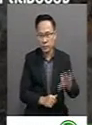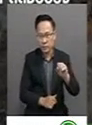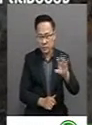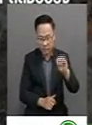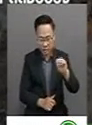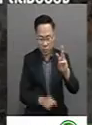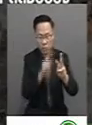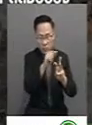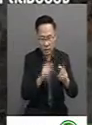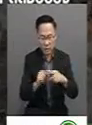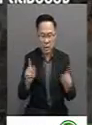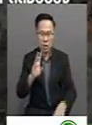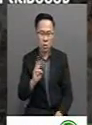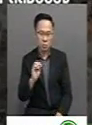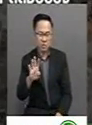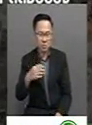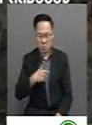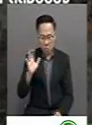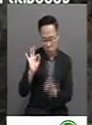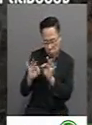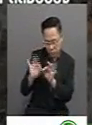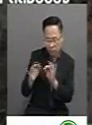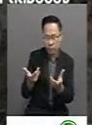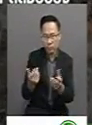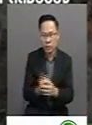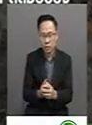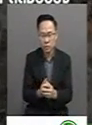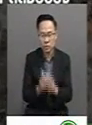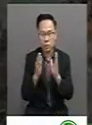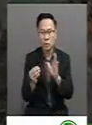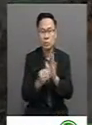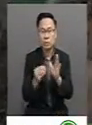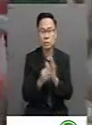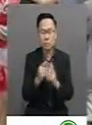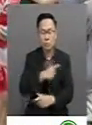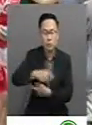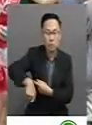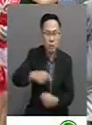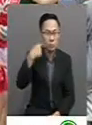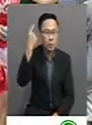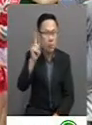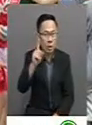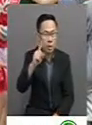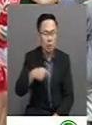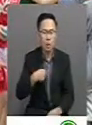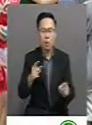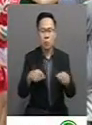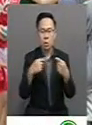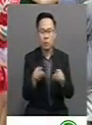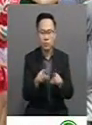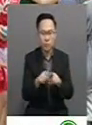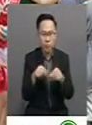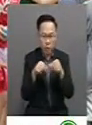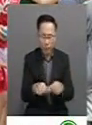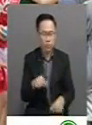ค่ะส่วนคนกรุงเทพจะไปไหนในช่วงของเทศกาลสงกรานต์ดิฉันถามหลายคนนะคะก็ตอบเหมือนกันค่ะไม่เพียงแค่โพตรงนี้เท่านั้นน